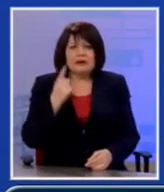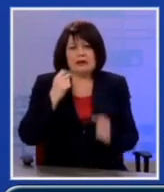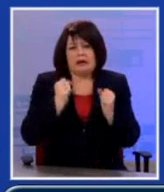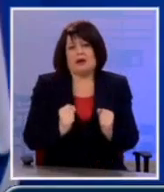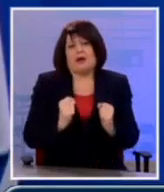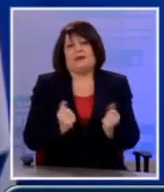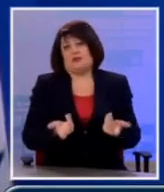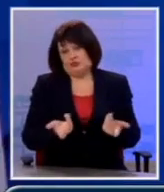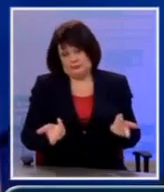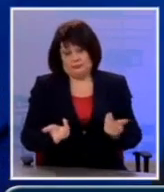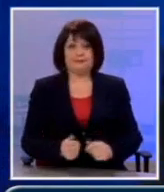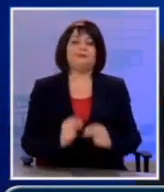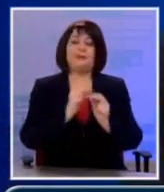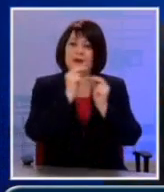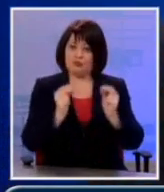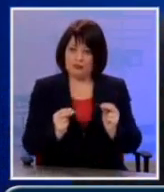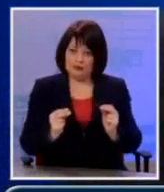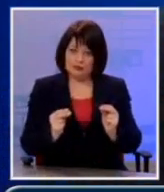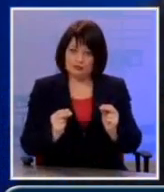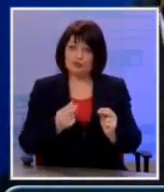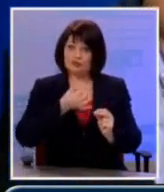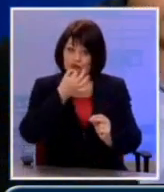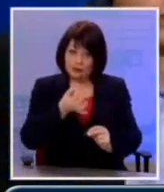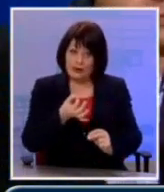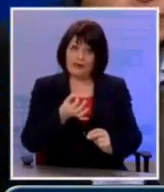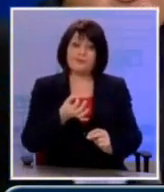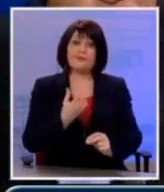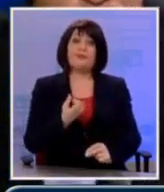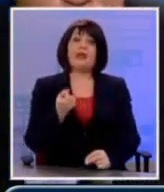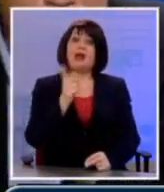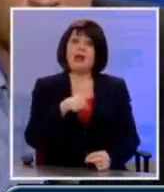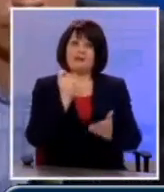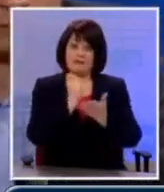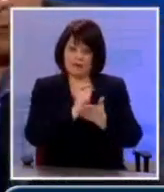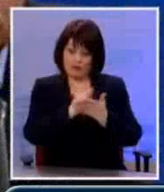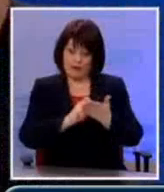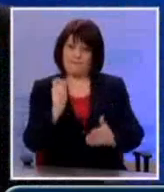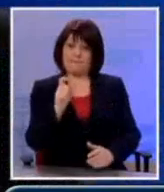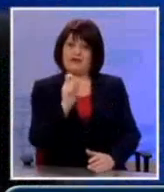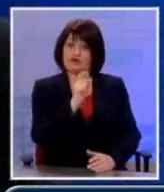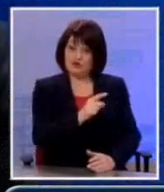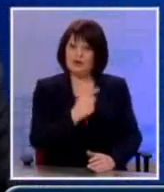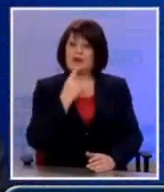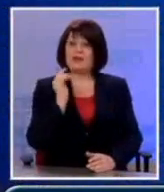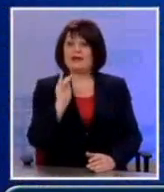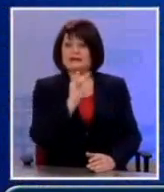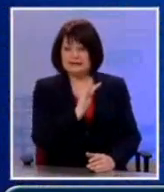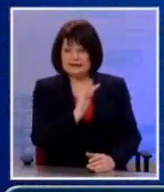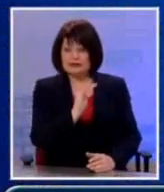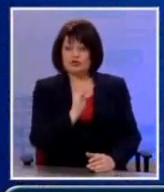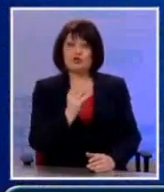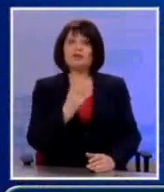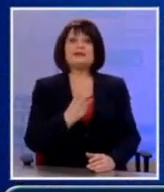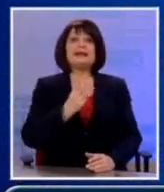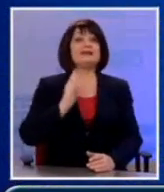για να κάτσουν. Επομένως, σας ανακοινώνω ότι αύριο με επιστολή μου θα ζητήσω από τους τρεις